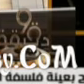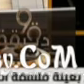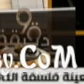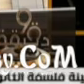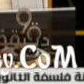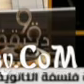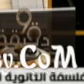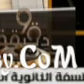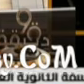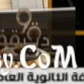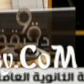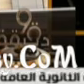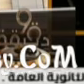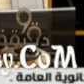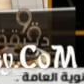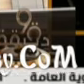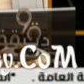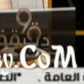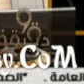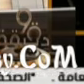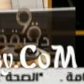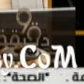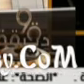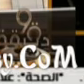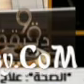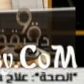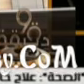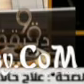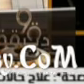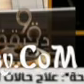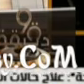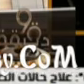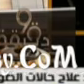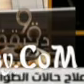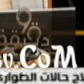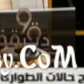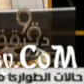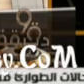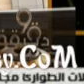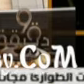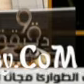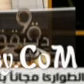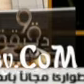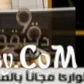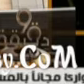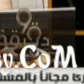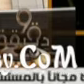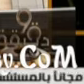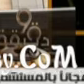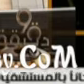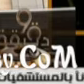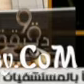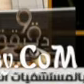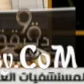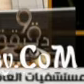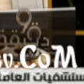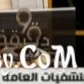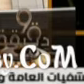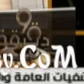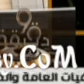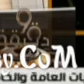مجلس الشورى وذلك لتقدير مدى مطابقه المشروع الذي وافق عليه المجلس لمقتضى الملاحظات